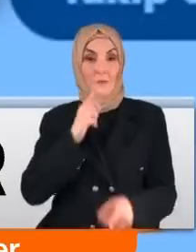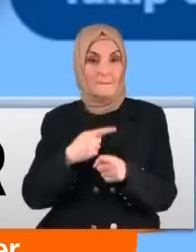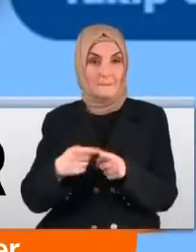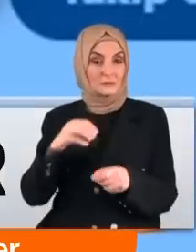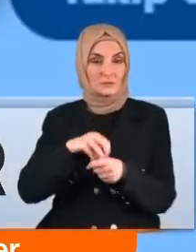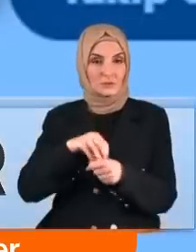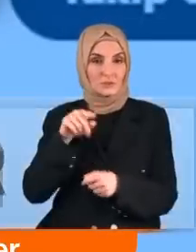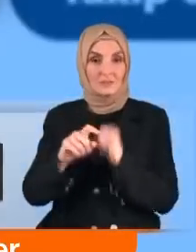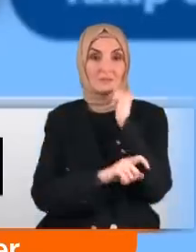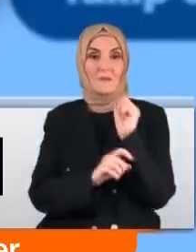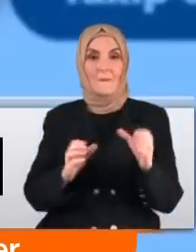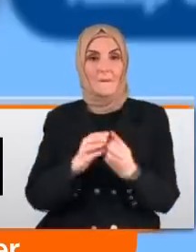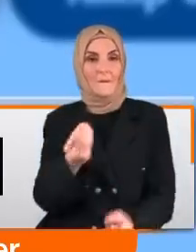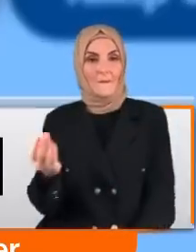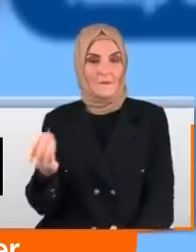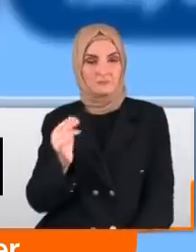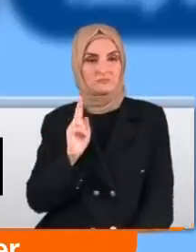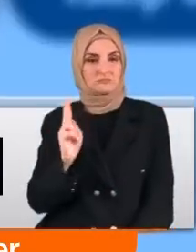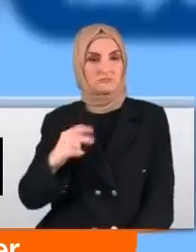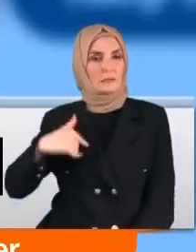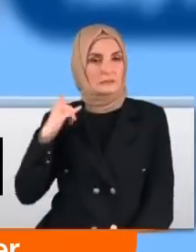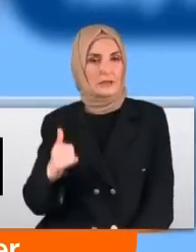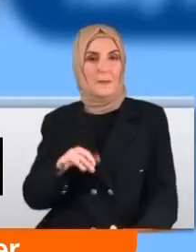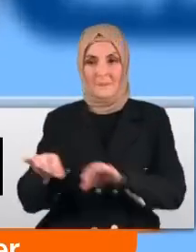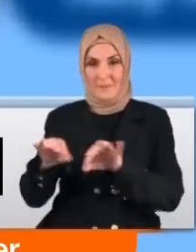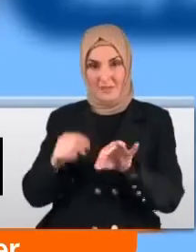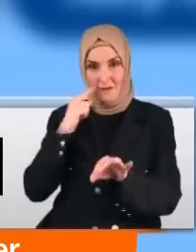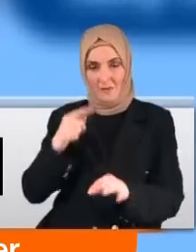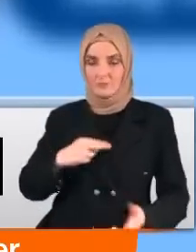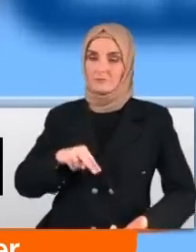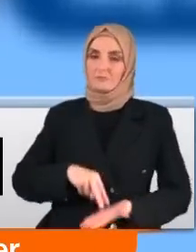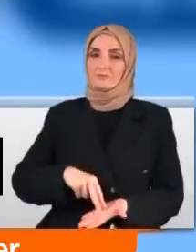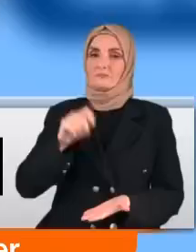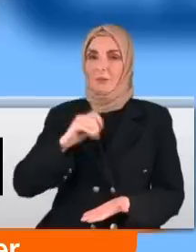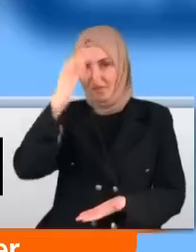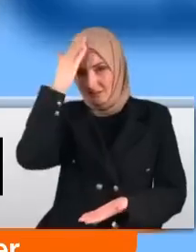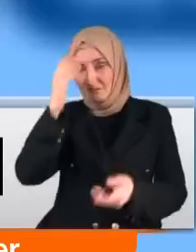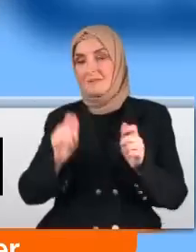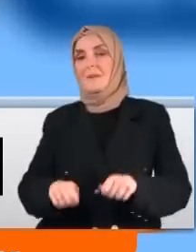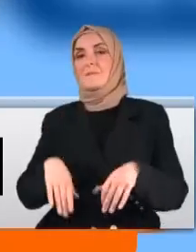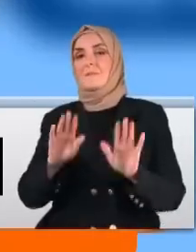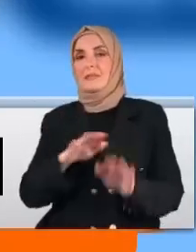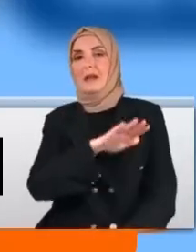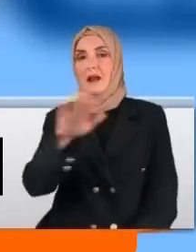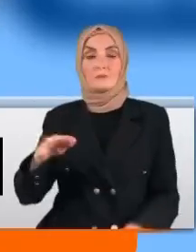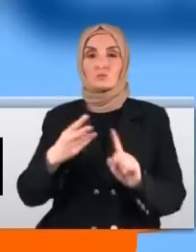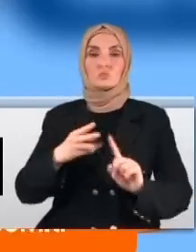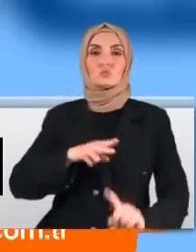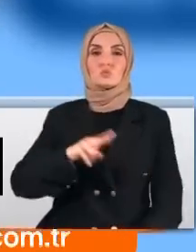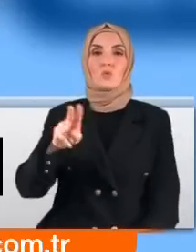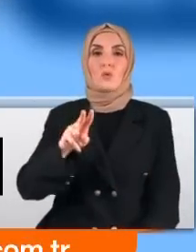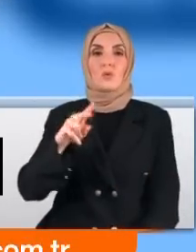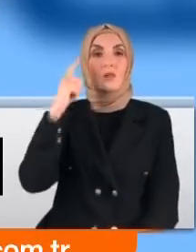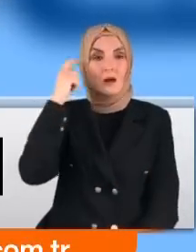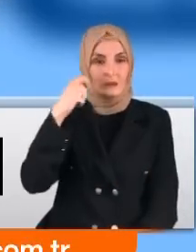terör örgütlerinin hain planlarına karşı dik durduk, boyun eğmedik. Herkesi üçüncü yola, akla, adalete ve